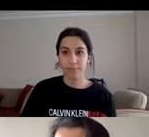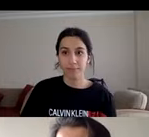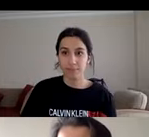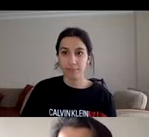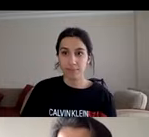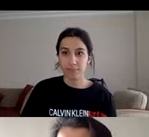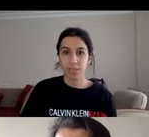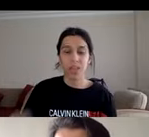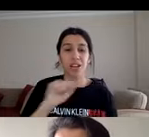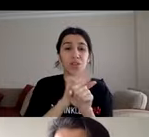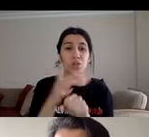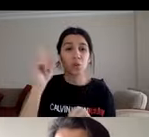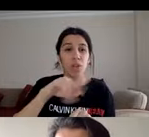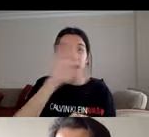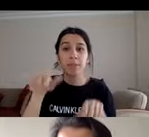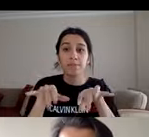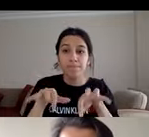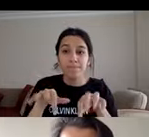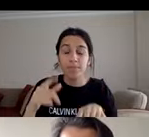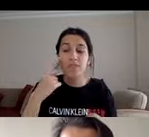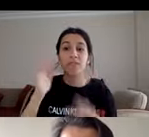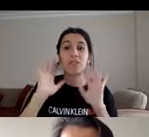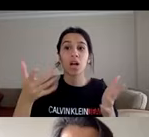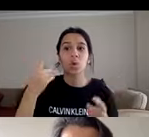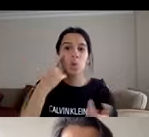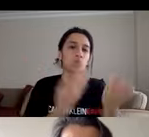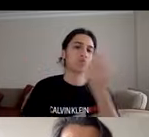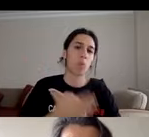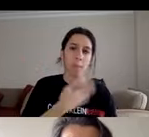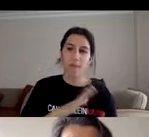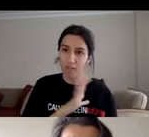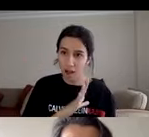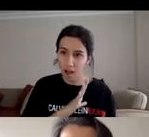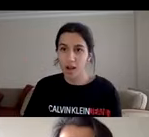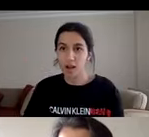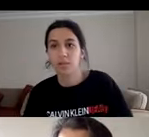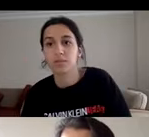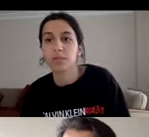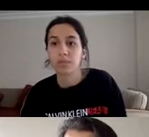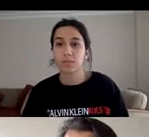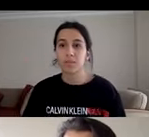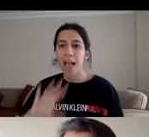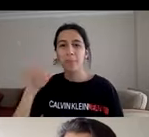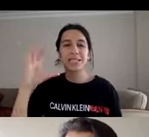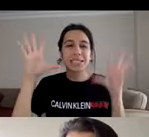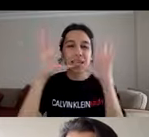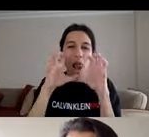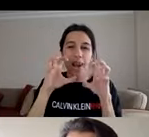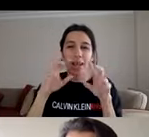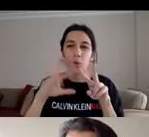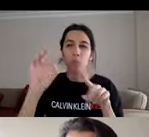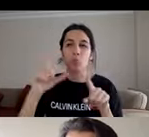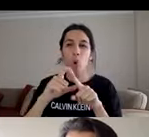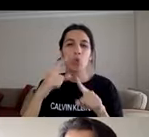pandemiyle beraber ekran başındaki süreler de artmaya başladı. Yoruluyoruz artık, değil mi? Ve hepimiz o dark mod deniyor ya, karanlık modu kullanmaya